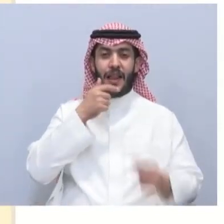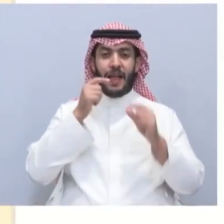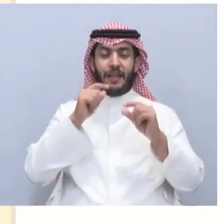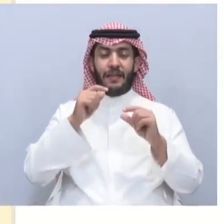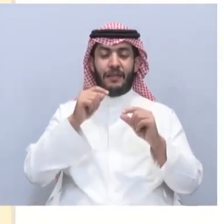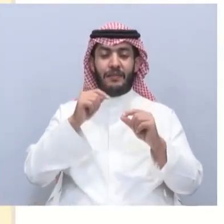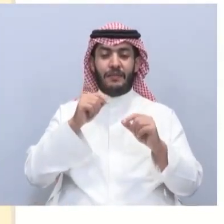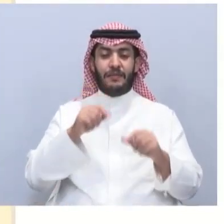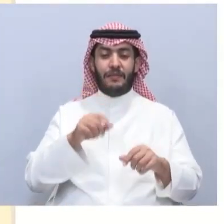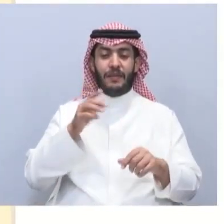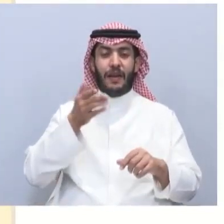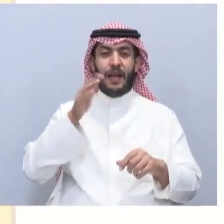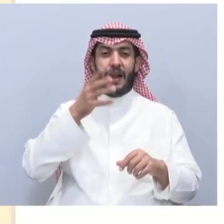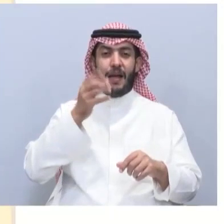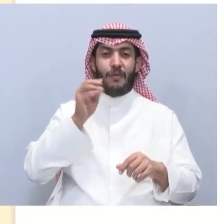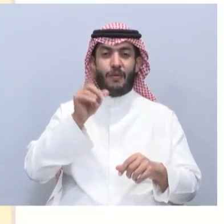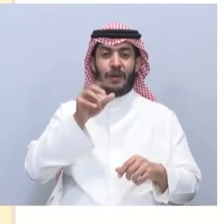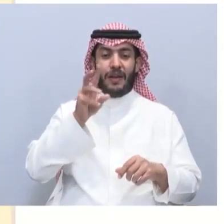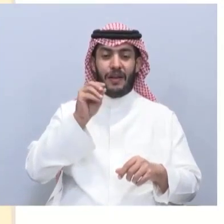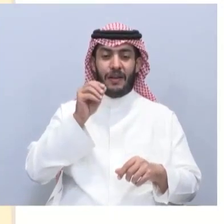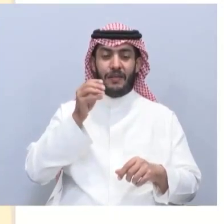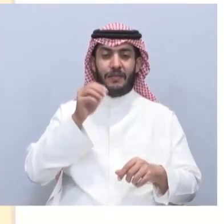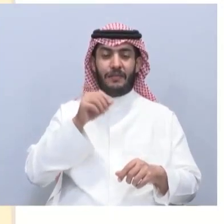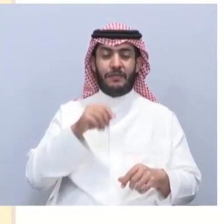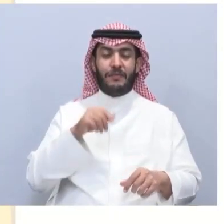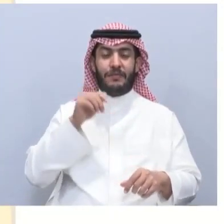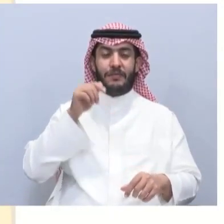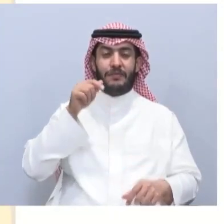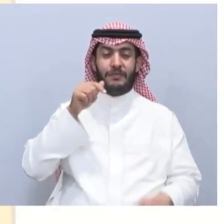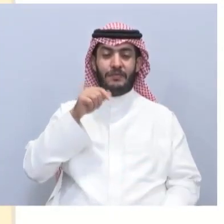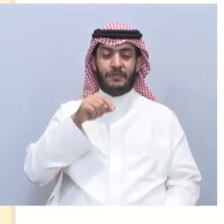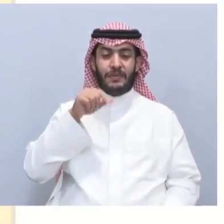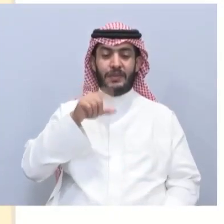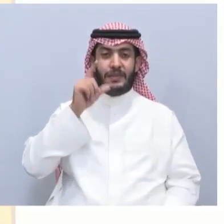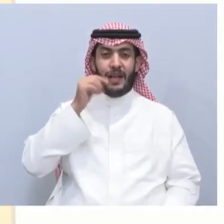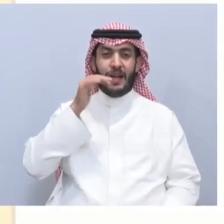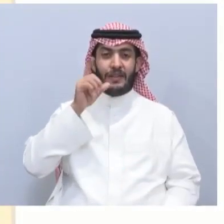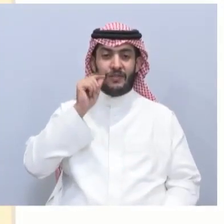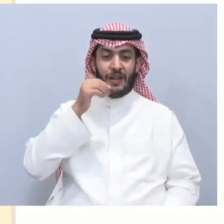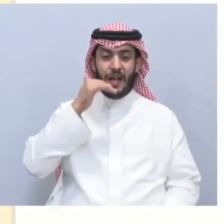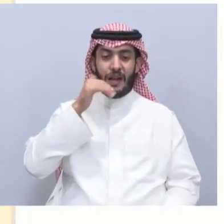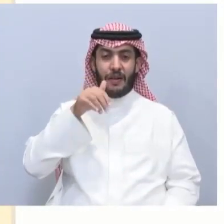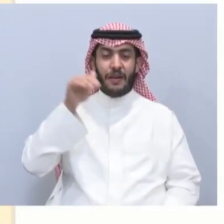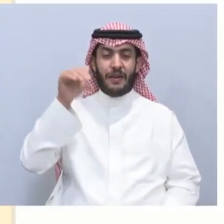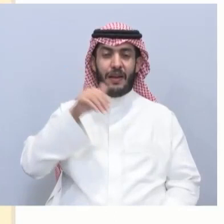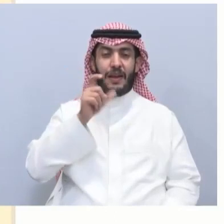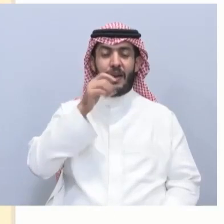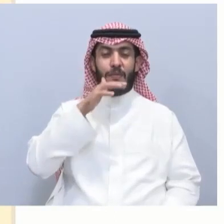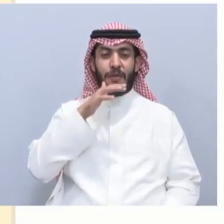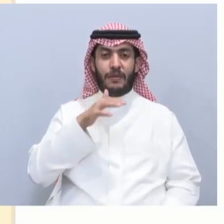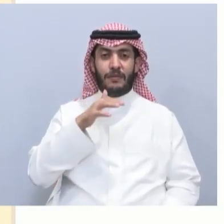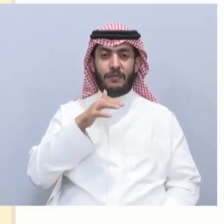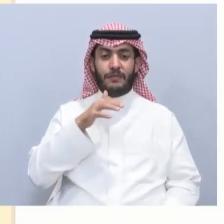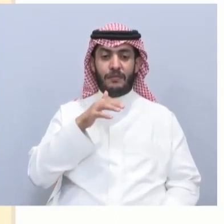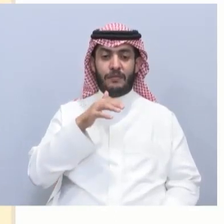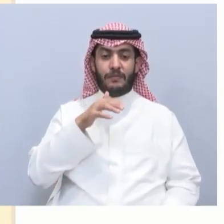الحديث عن ابي هريره رضي الله عنه ان اعرابيا اتى النبي صلى الله عليه